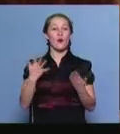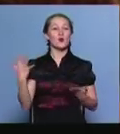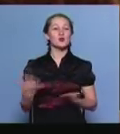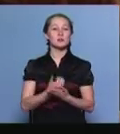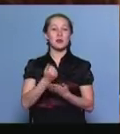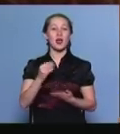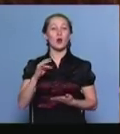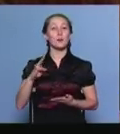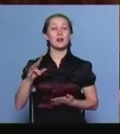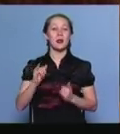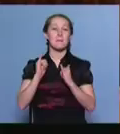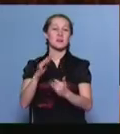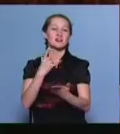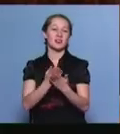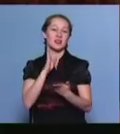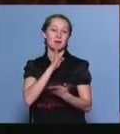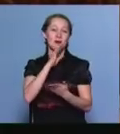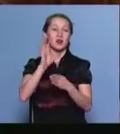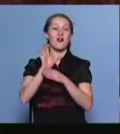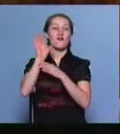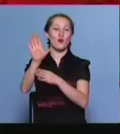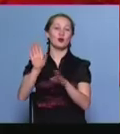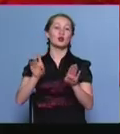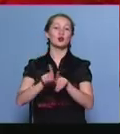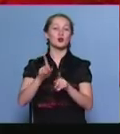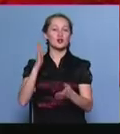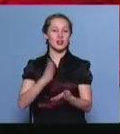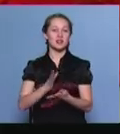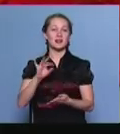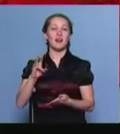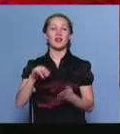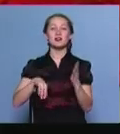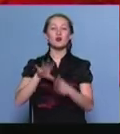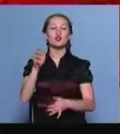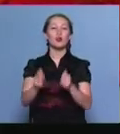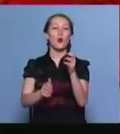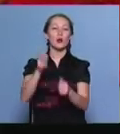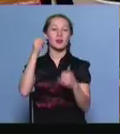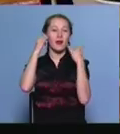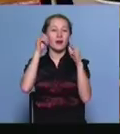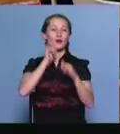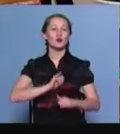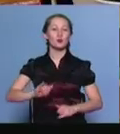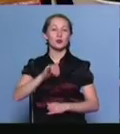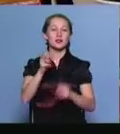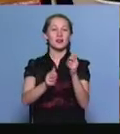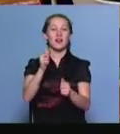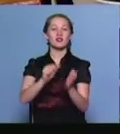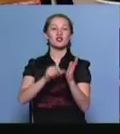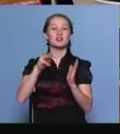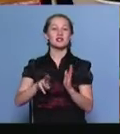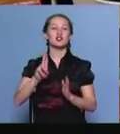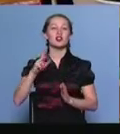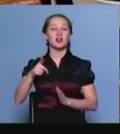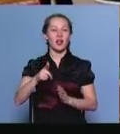Жарова посвящает маме. Фото Людмилы тоже на доске почета. Она одна из лучших доярок в Удмуртии. В год надаивает 6 тысяч килограммов